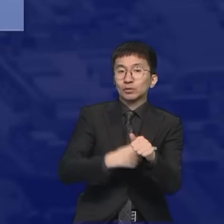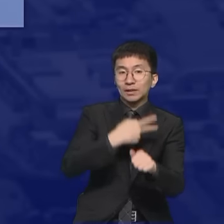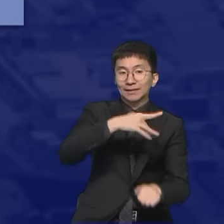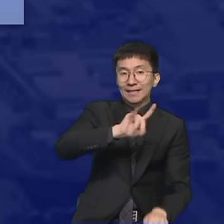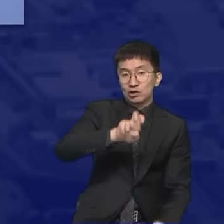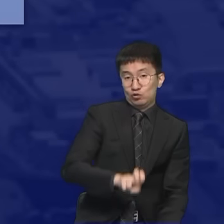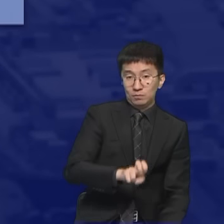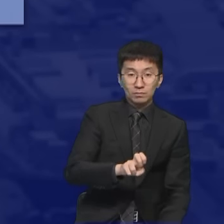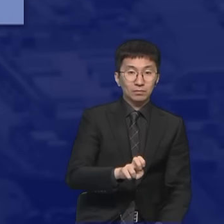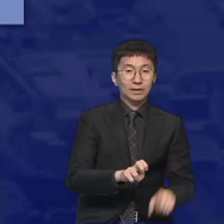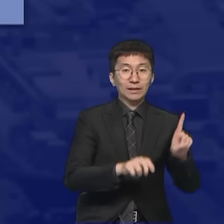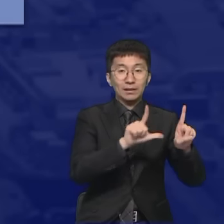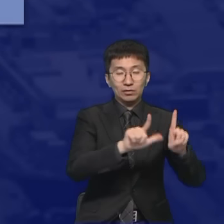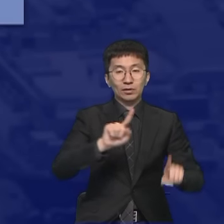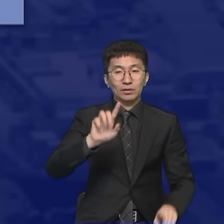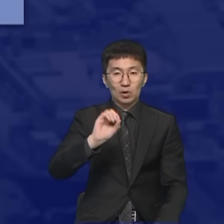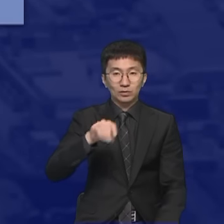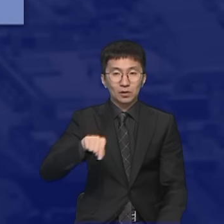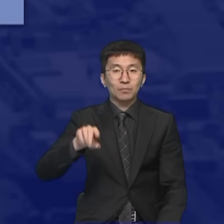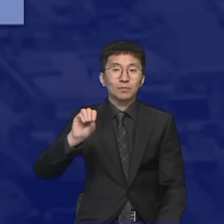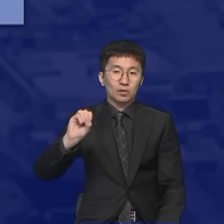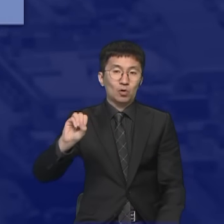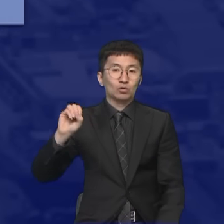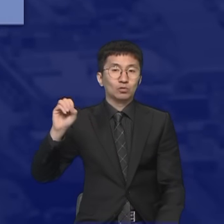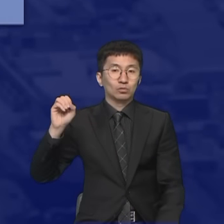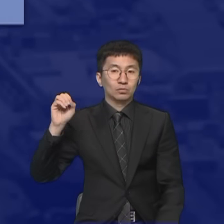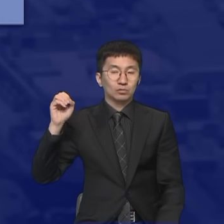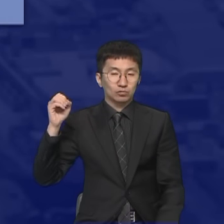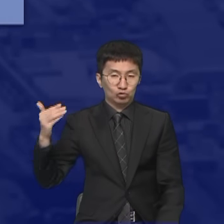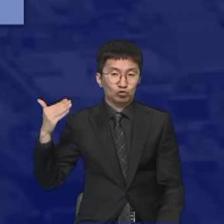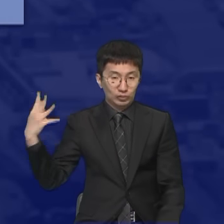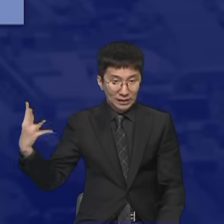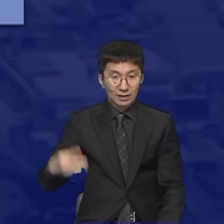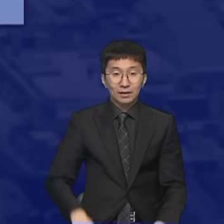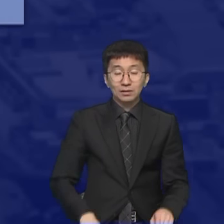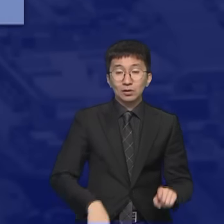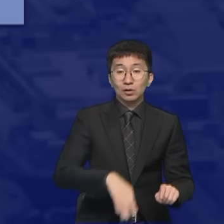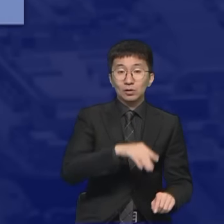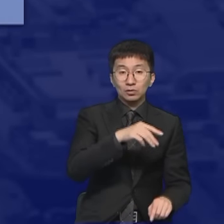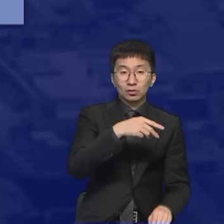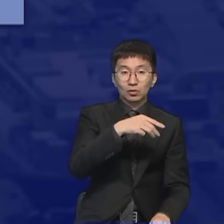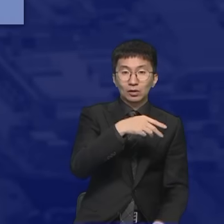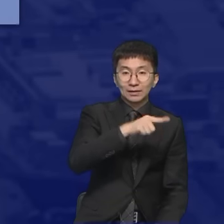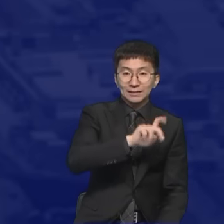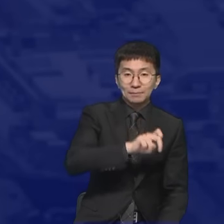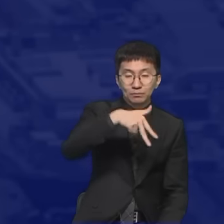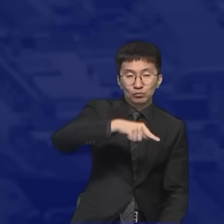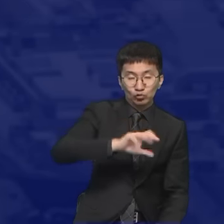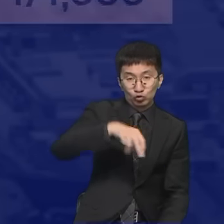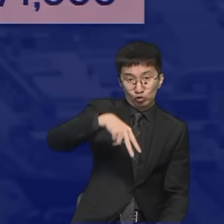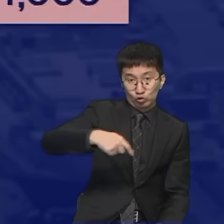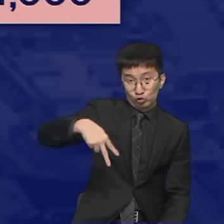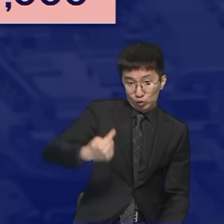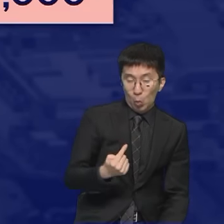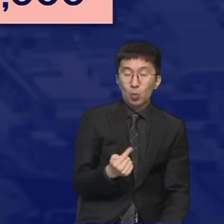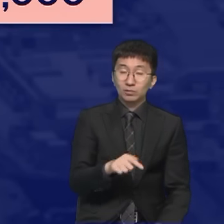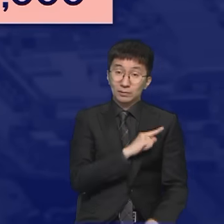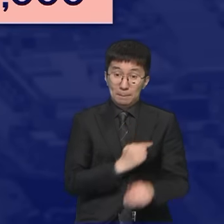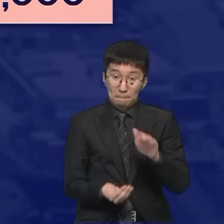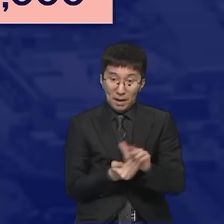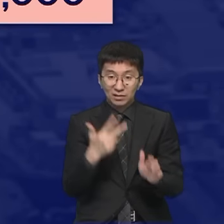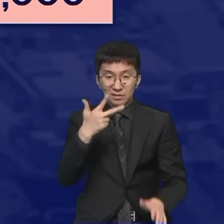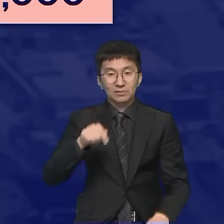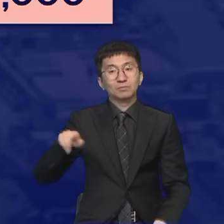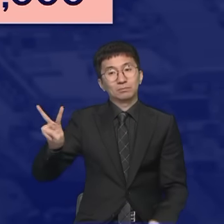최대 0.098 베크렐, 삼중수소는 리터당 최대 7.2 베크렐 검출됐습니다. WTO의 먹는 물